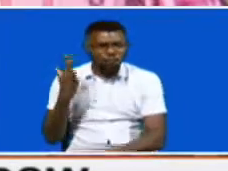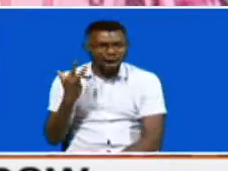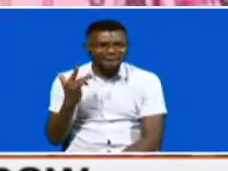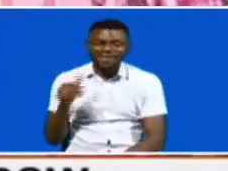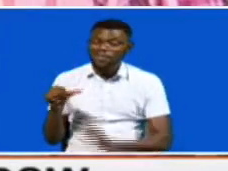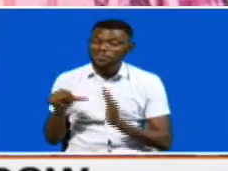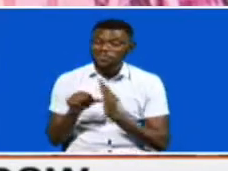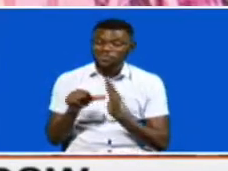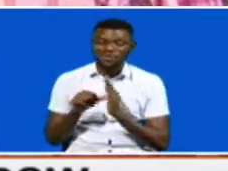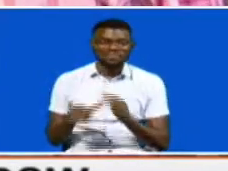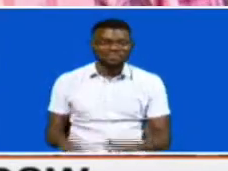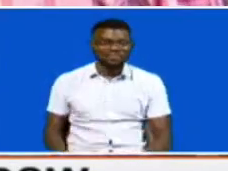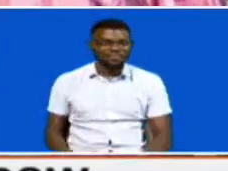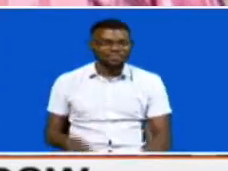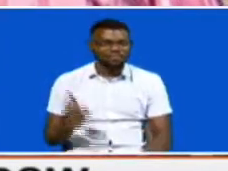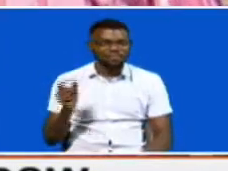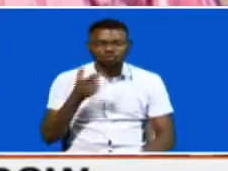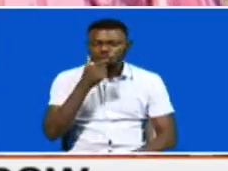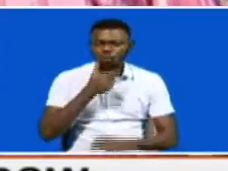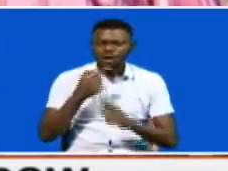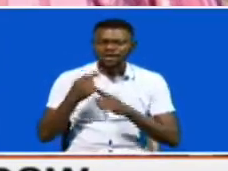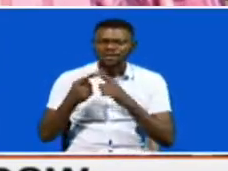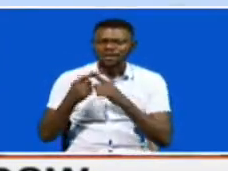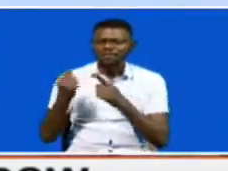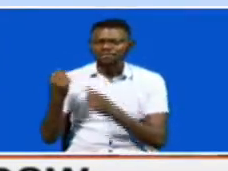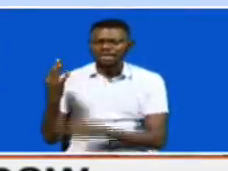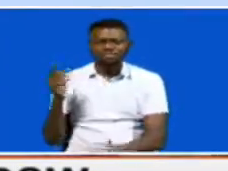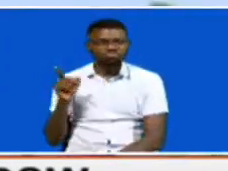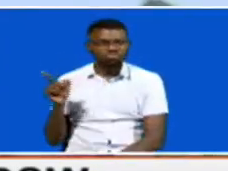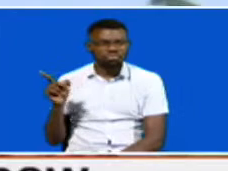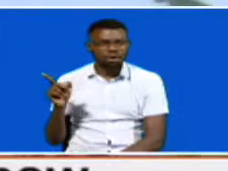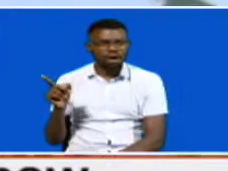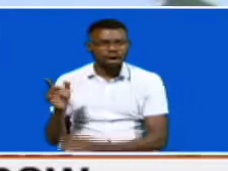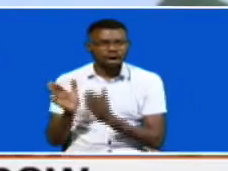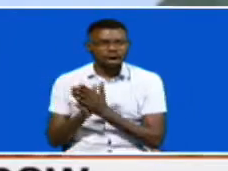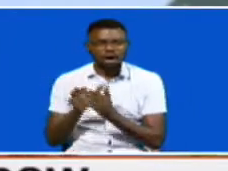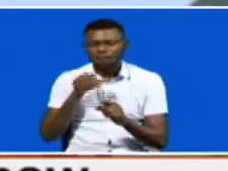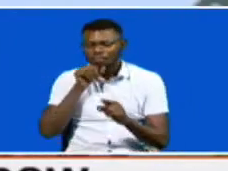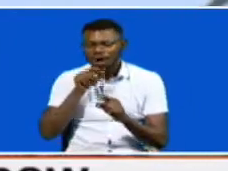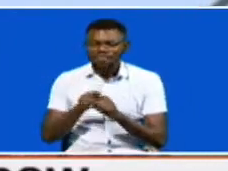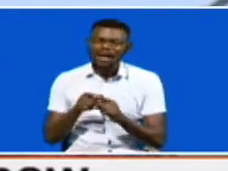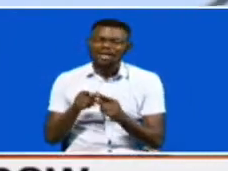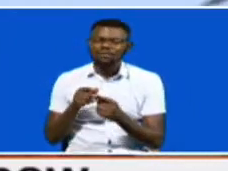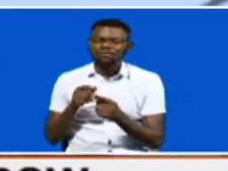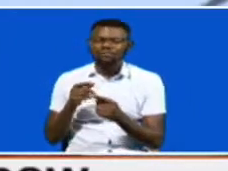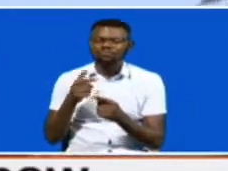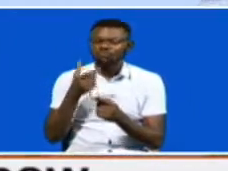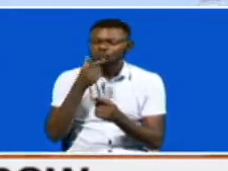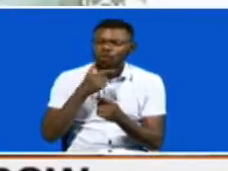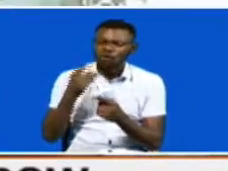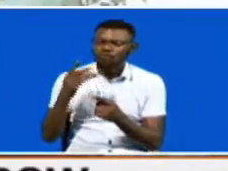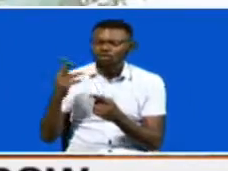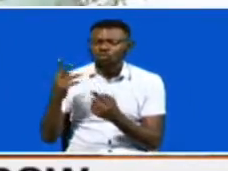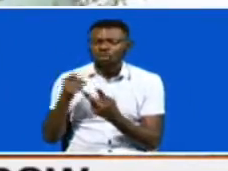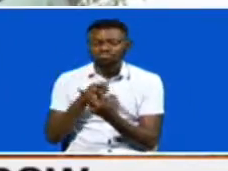huko. 53-year-old Pascal Muhanji and his 43-year-old brother Vincent Muhanji too share the